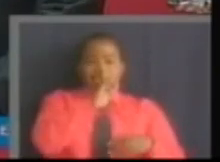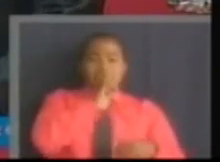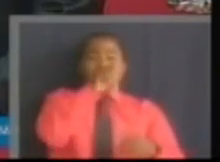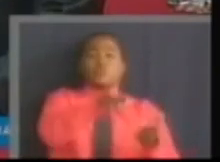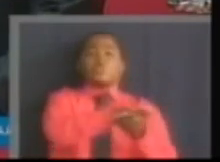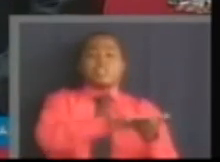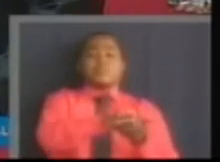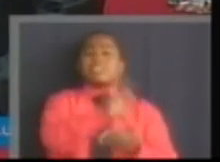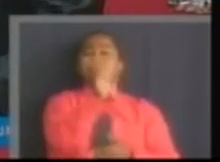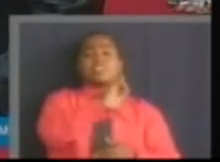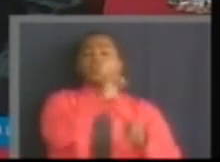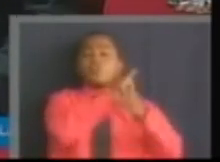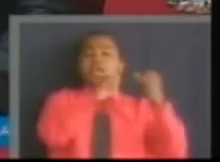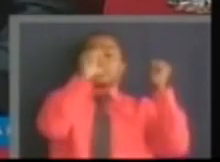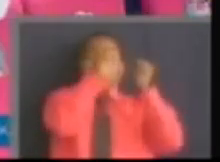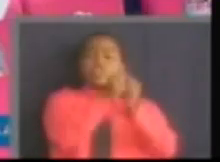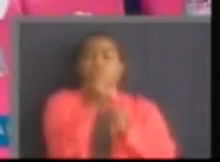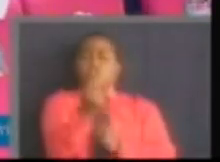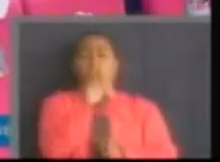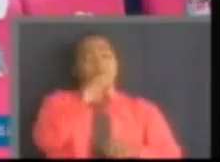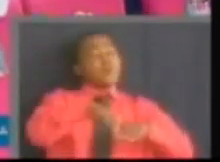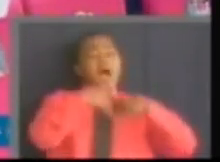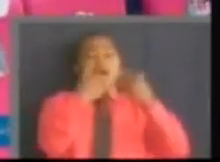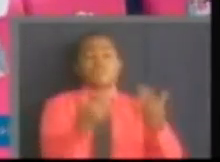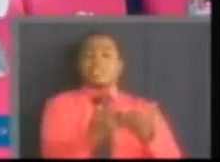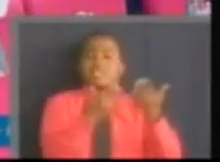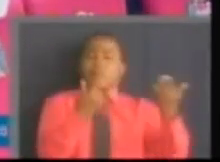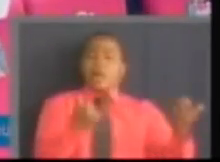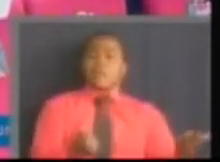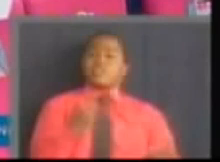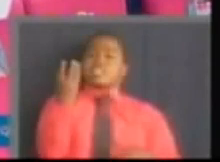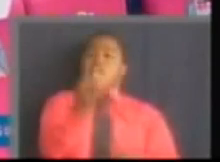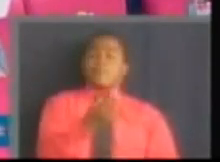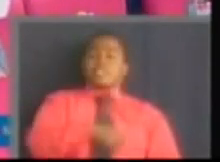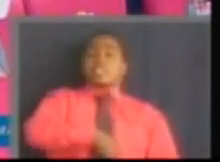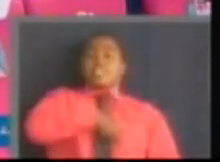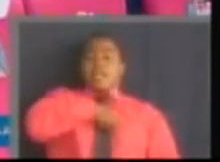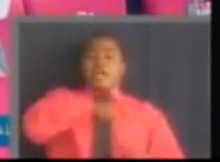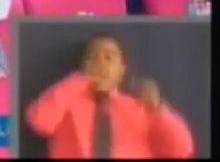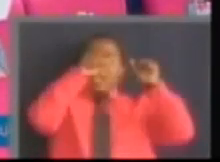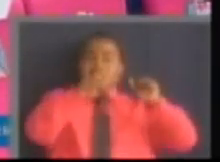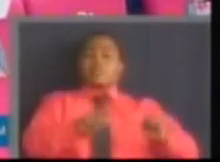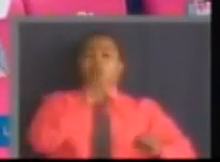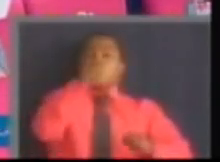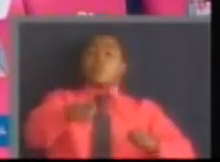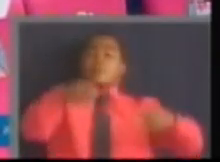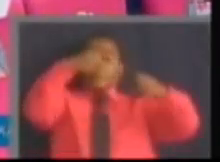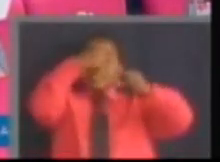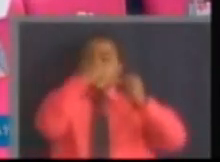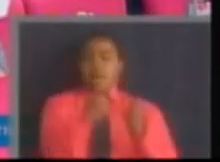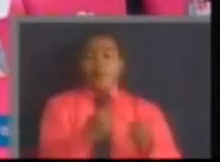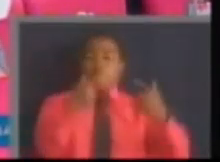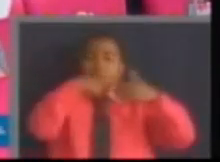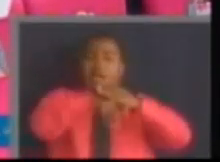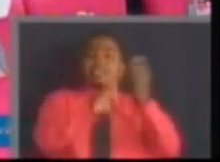kukataa vitu vidogo vidogo ambavyo havina sababu. Jamii itatushangaa. tuwe tunakuwa na misimamo kwenye kupinga mambo